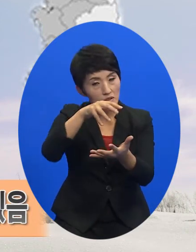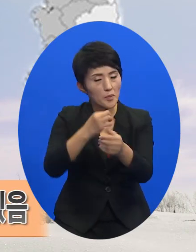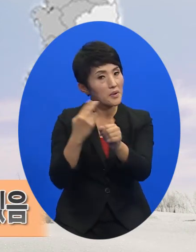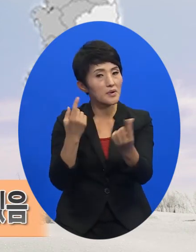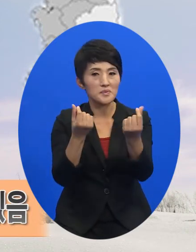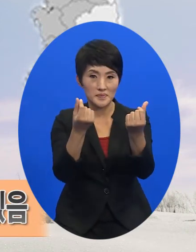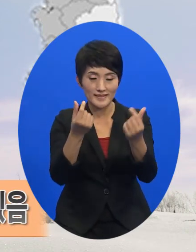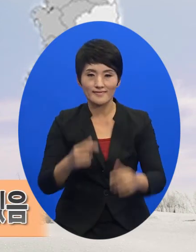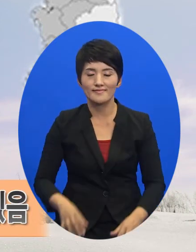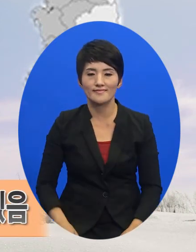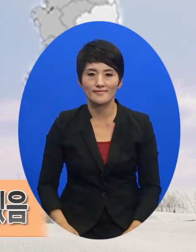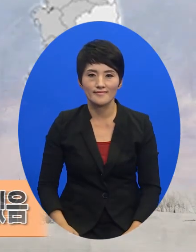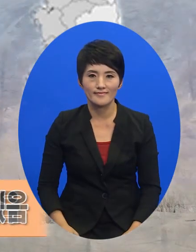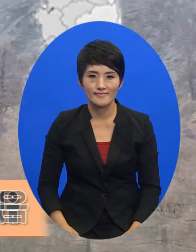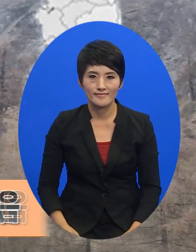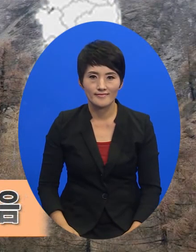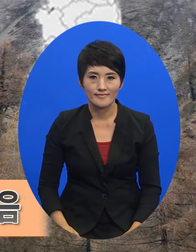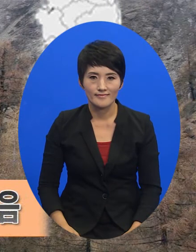비슷하겠습니다